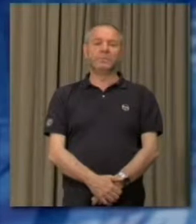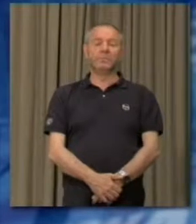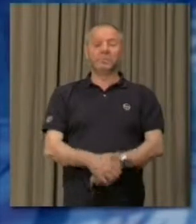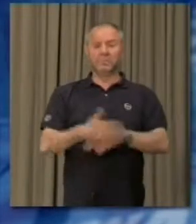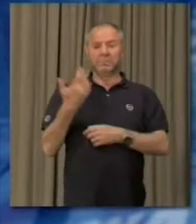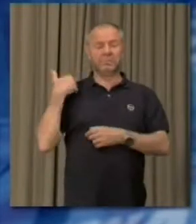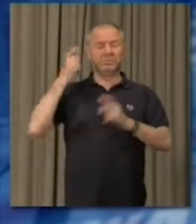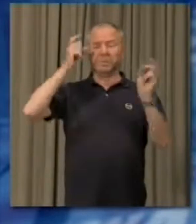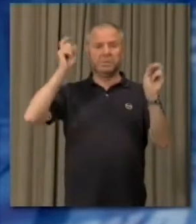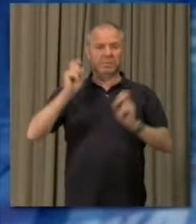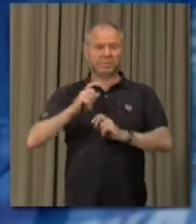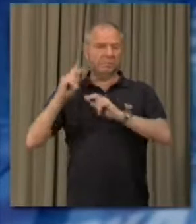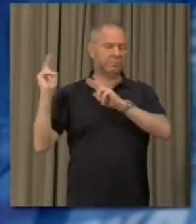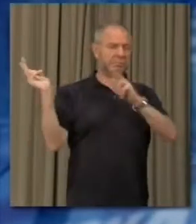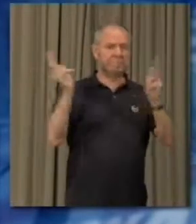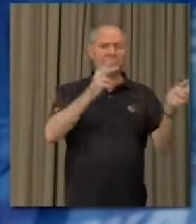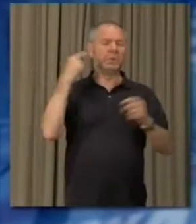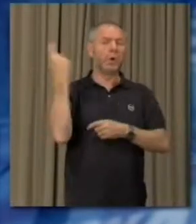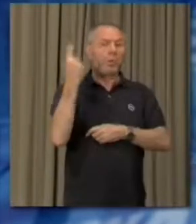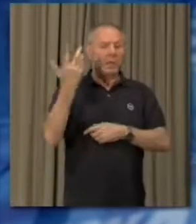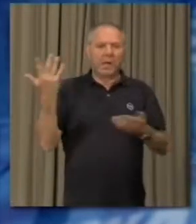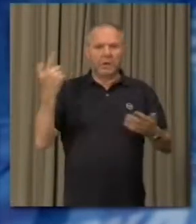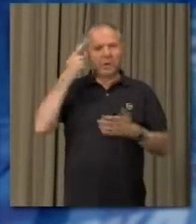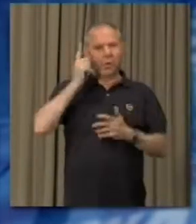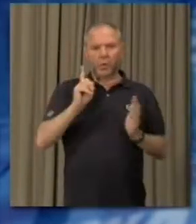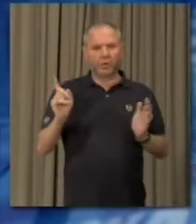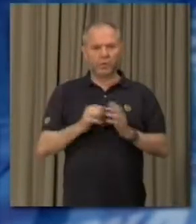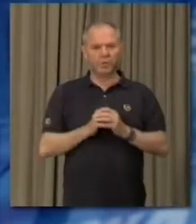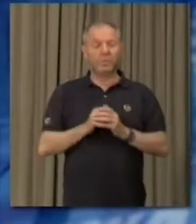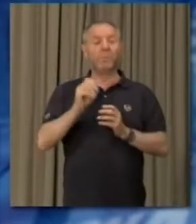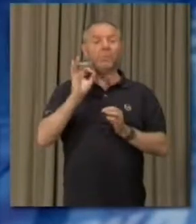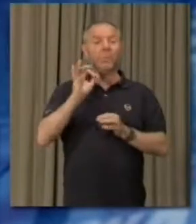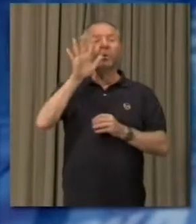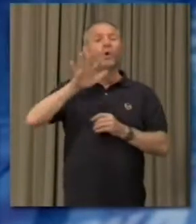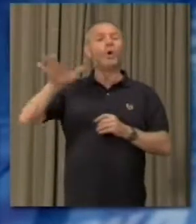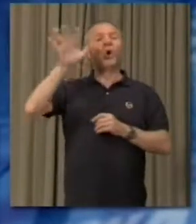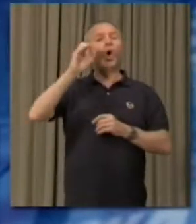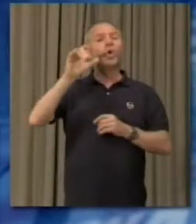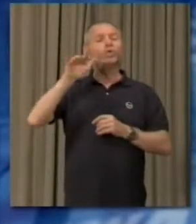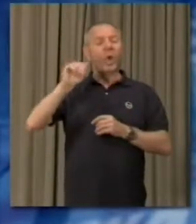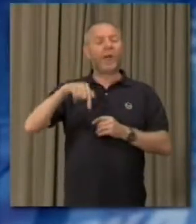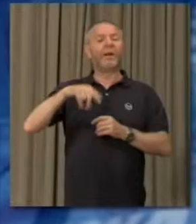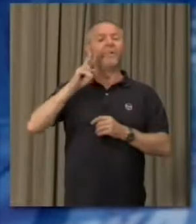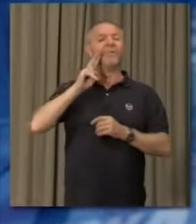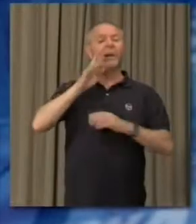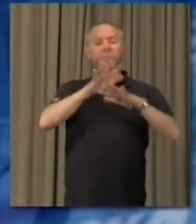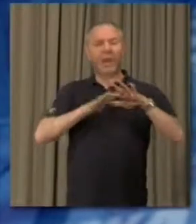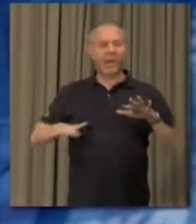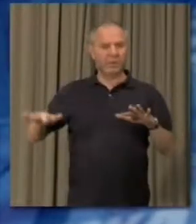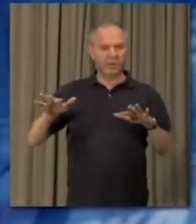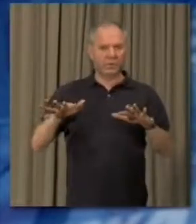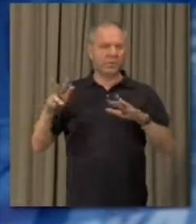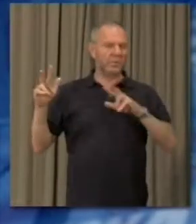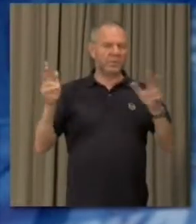Violento temporale, fortunale, tromba d'aria, cosa si è abbattuto ieri in Ossola sul Verbano? Difficile dirlo, certo è che